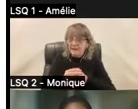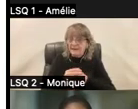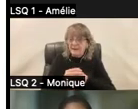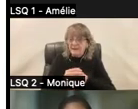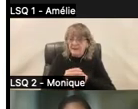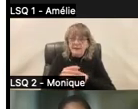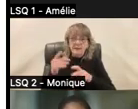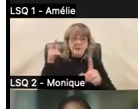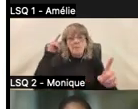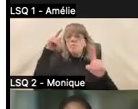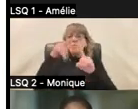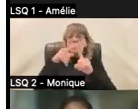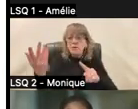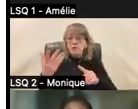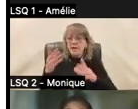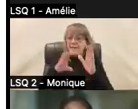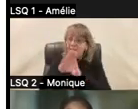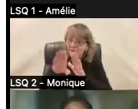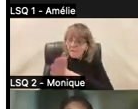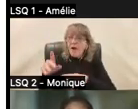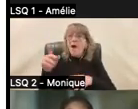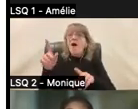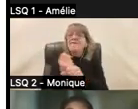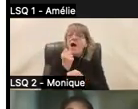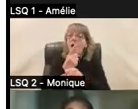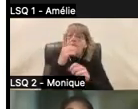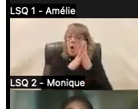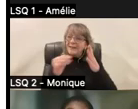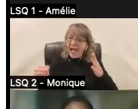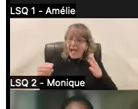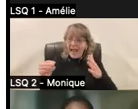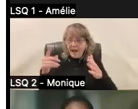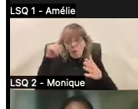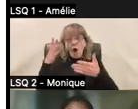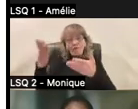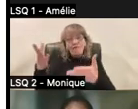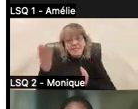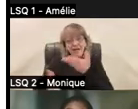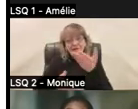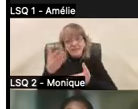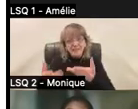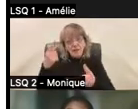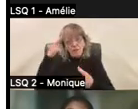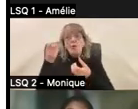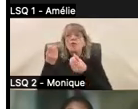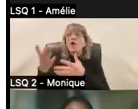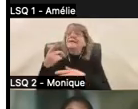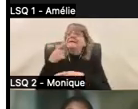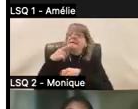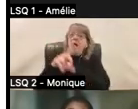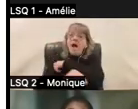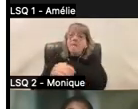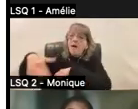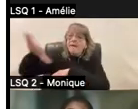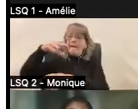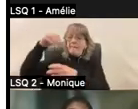vise à développer et à tester un modèle de service permettant au personnel du PAR d'identifier et